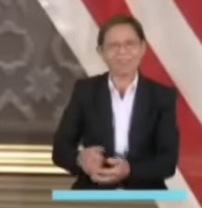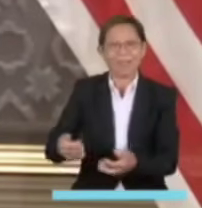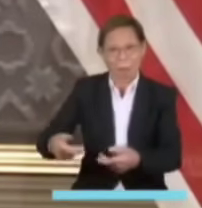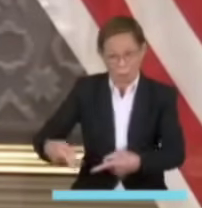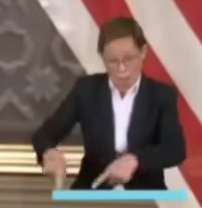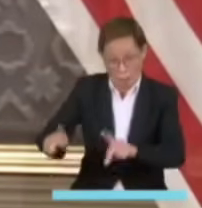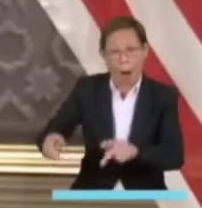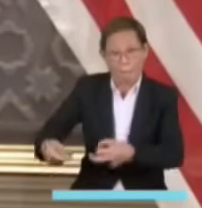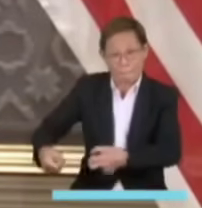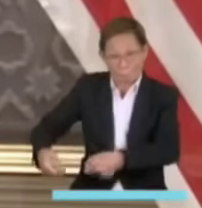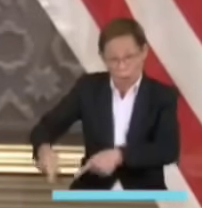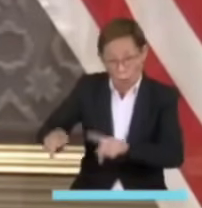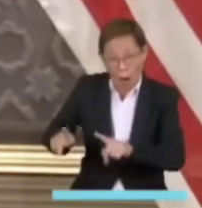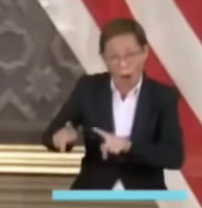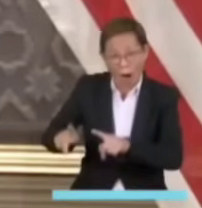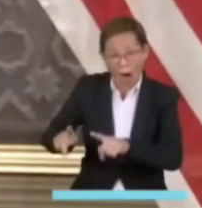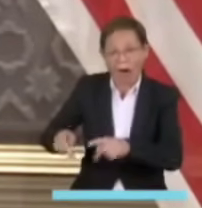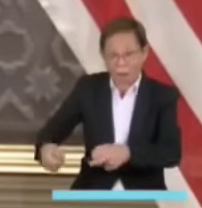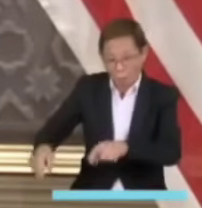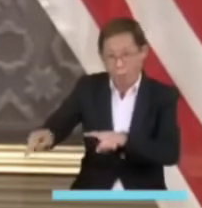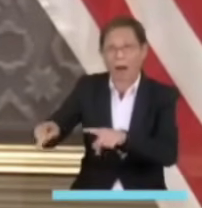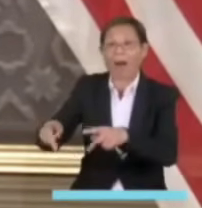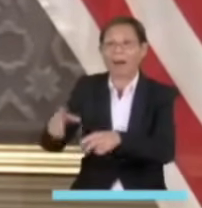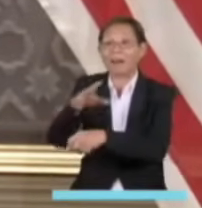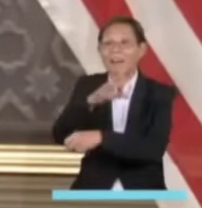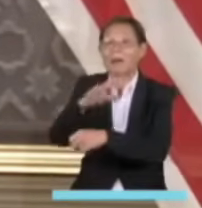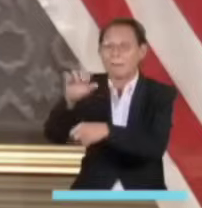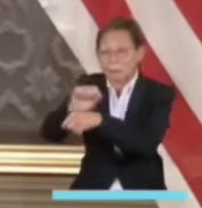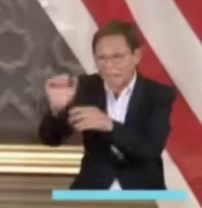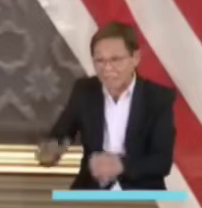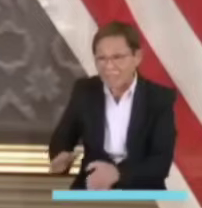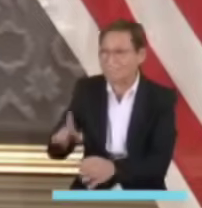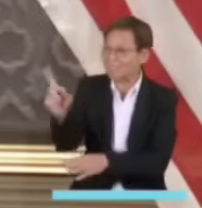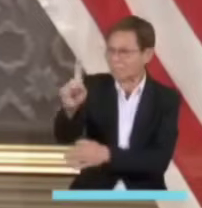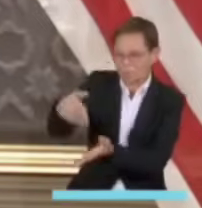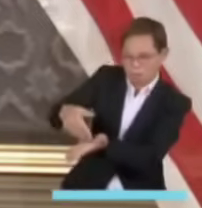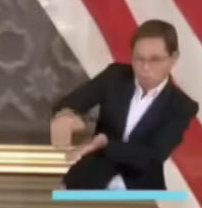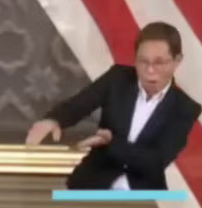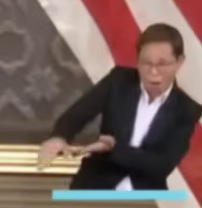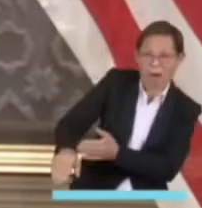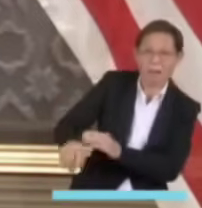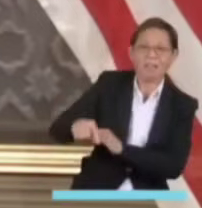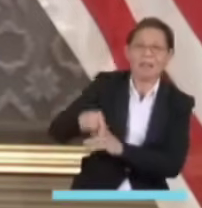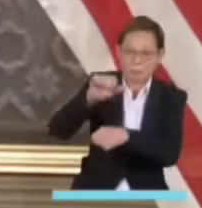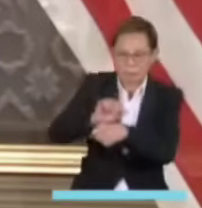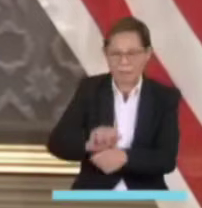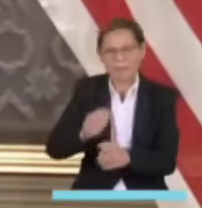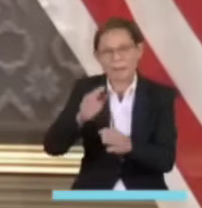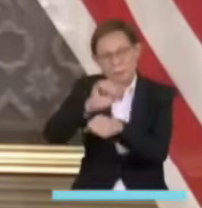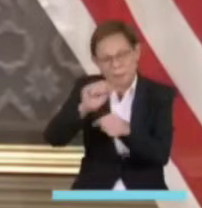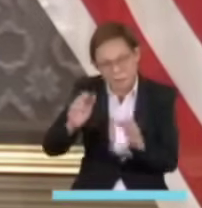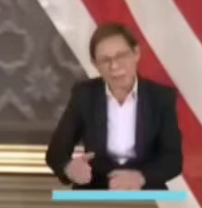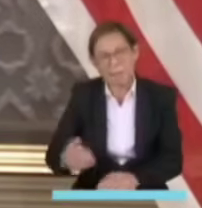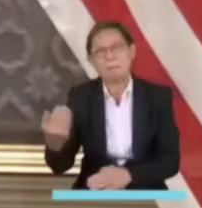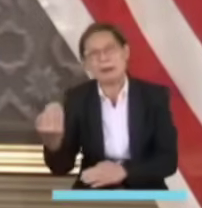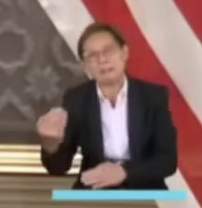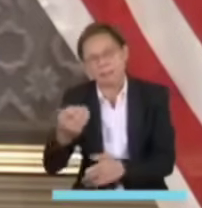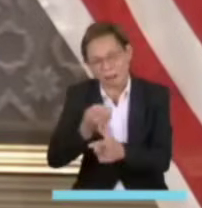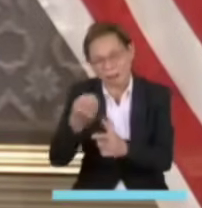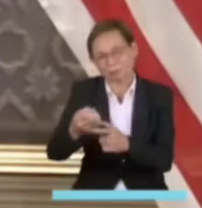peluang dan kedudukan pekerja sama ada peringkat bawah atau golongan profesional.